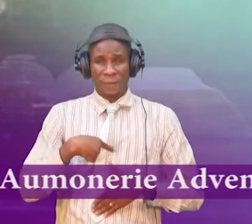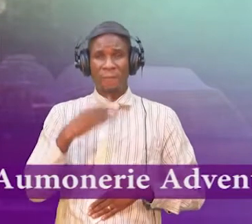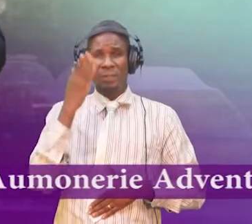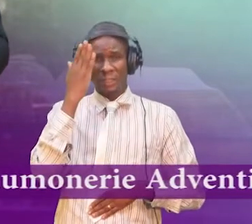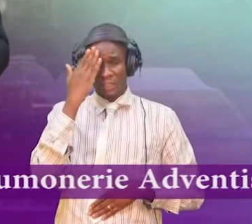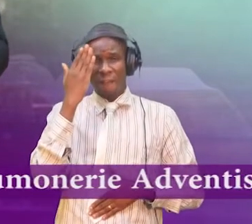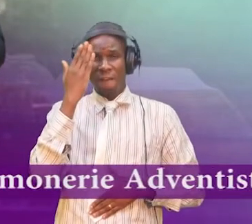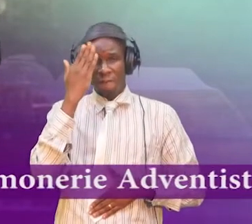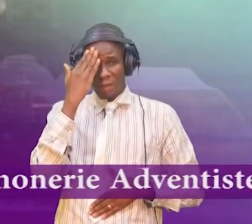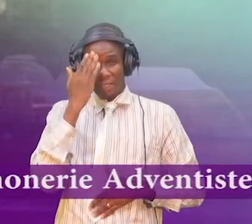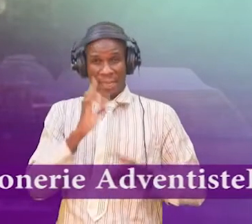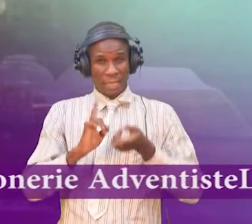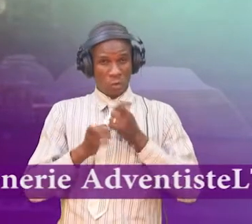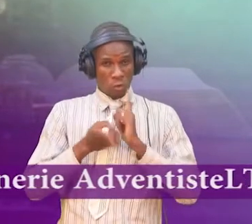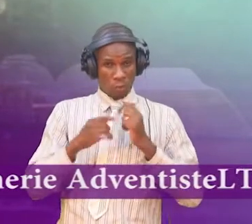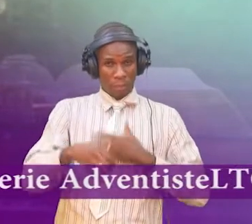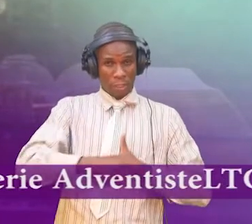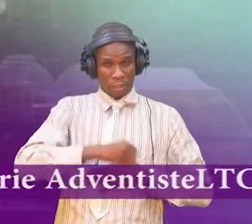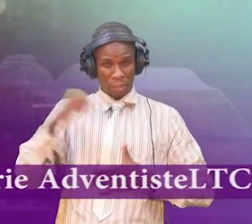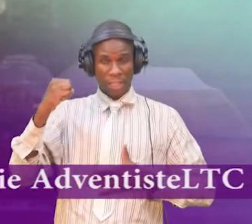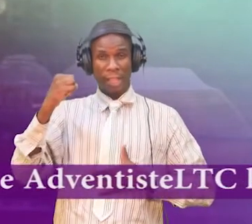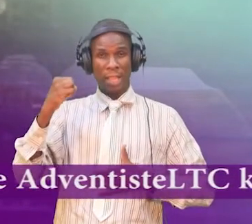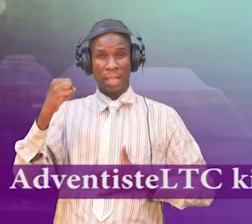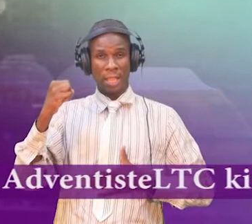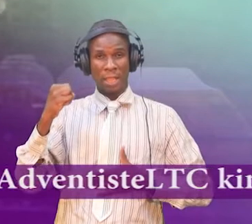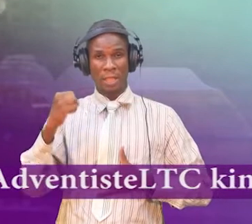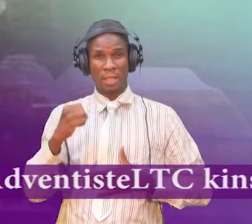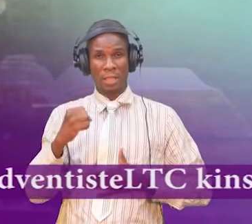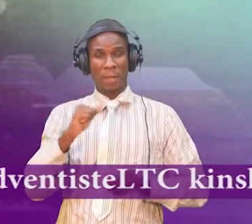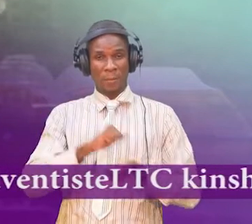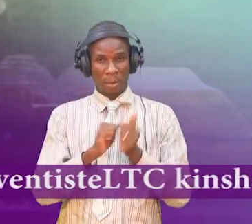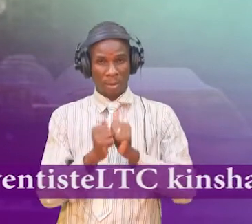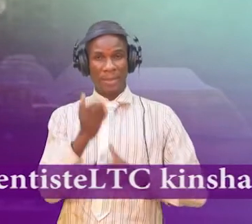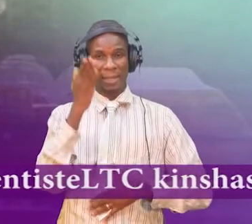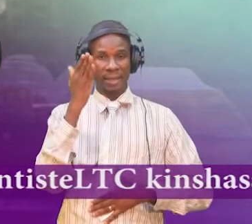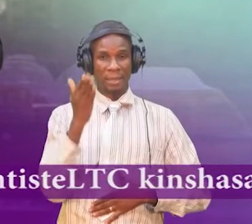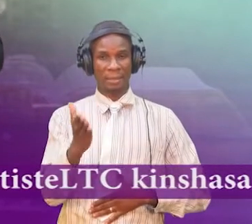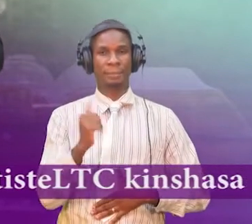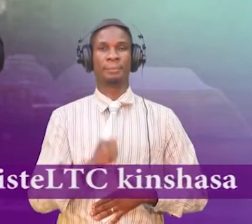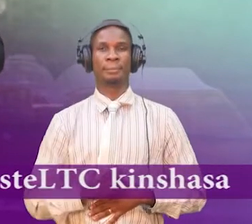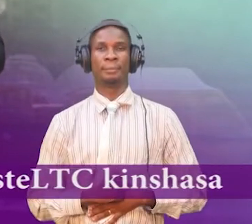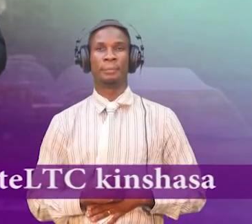Esengeli to zala koyeba ete tuzali kosalela yango na koyeba penza suka yeko zala boni.